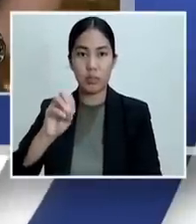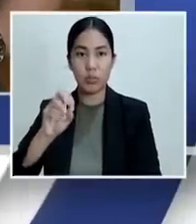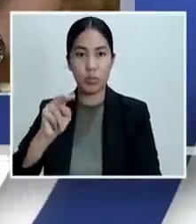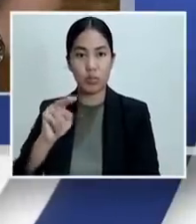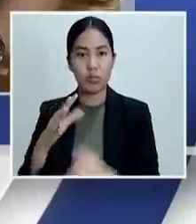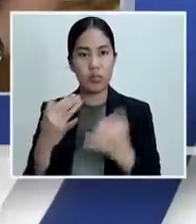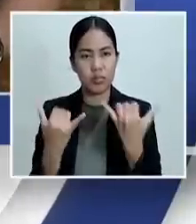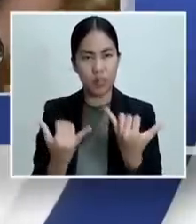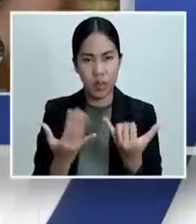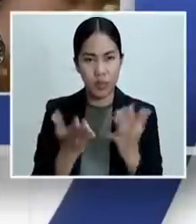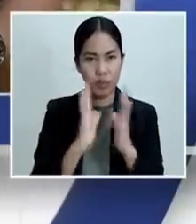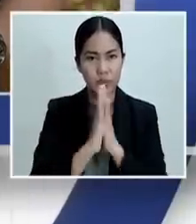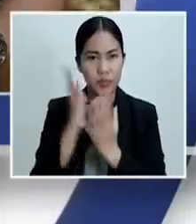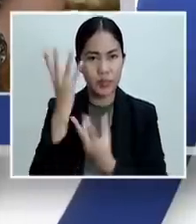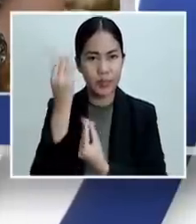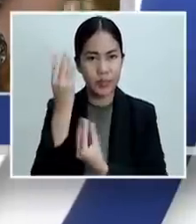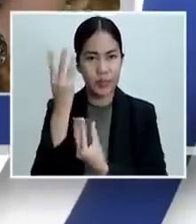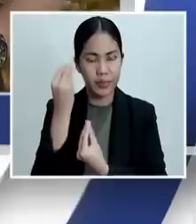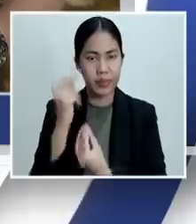sa NLEX?